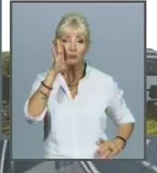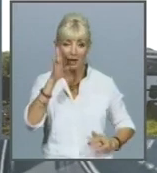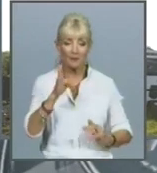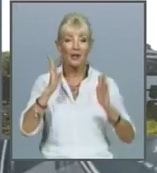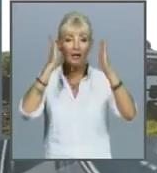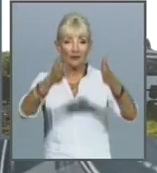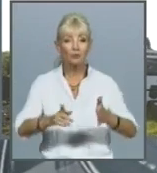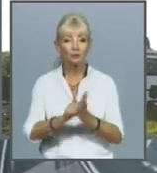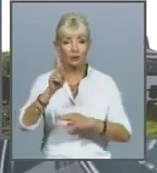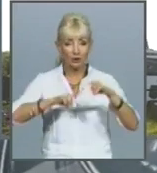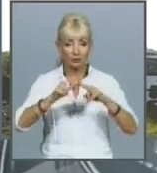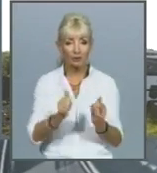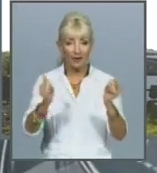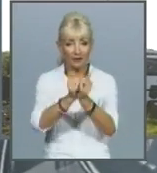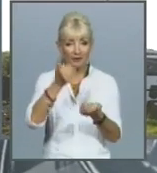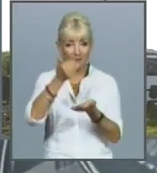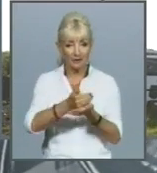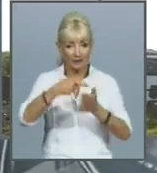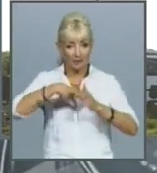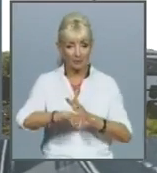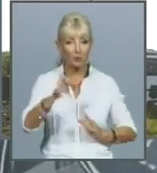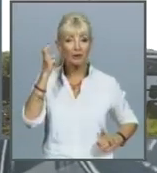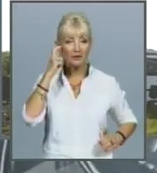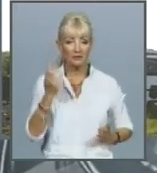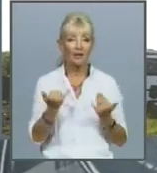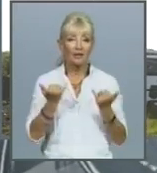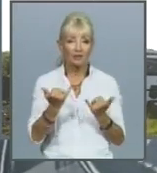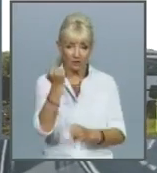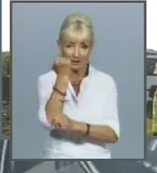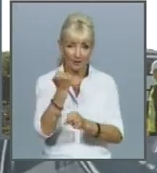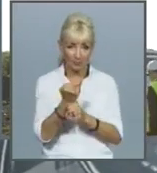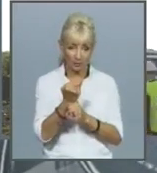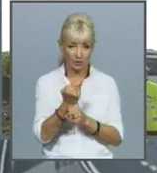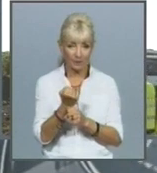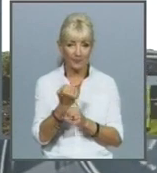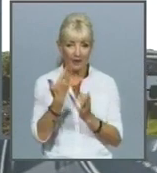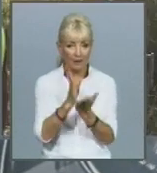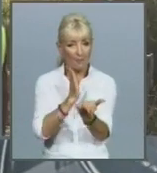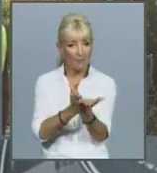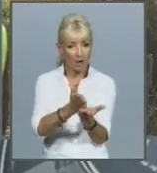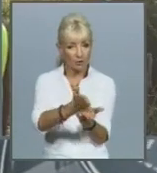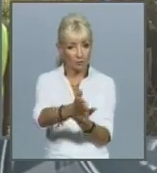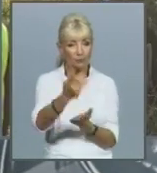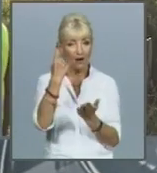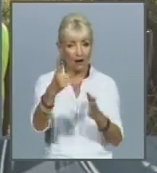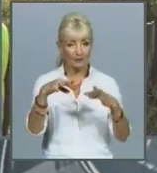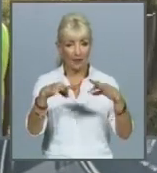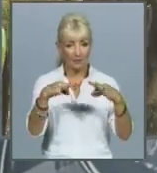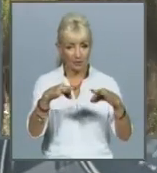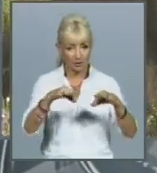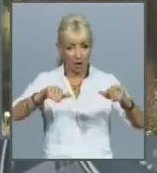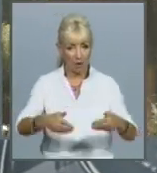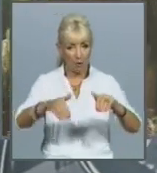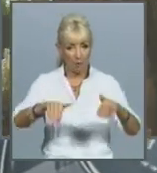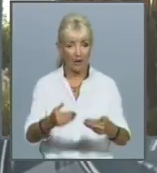почали будувати біля станції метро «Київська». Наразі комунальники прокладають маршрут. Одна машина купає землю, інша